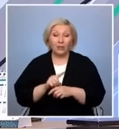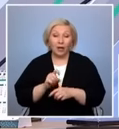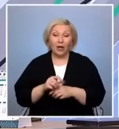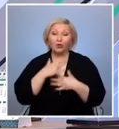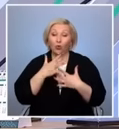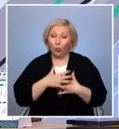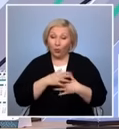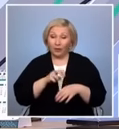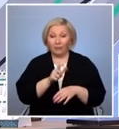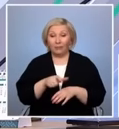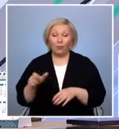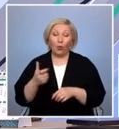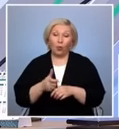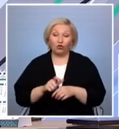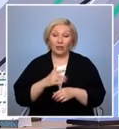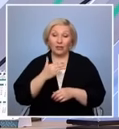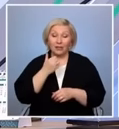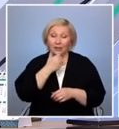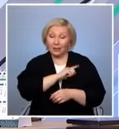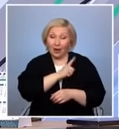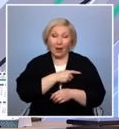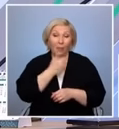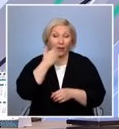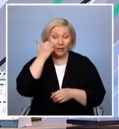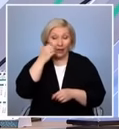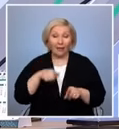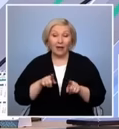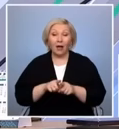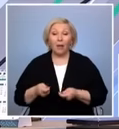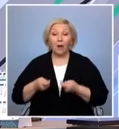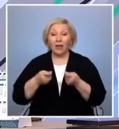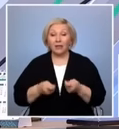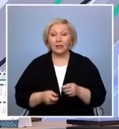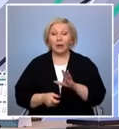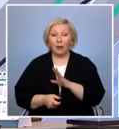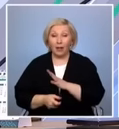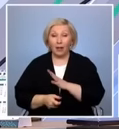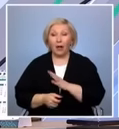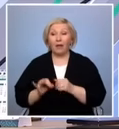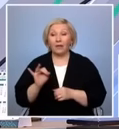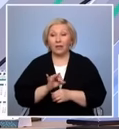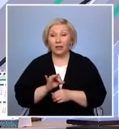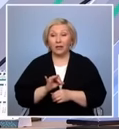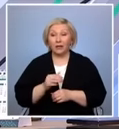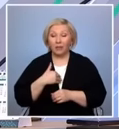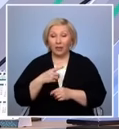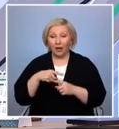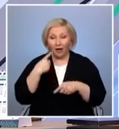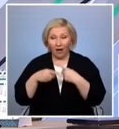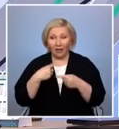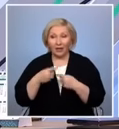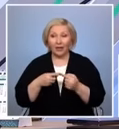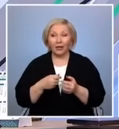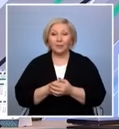ними прыгуны в последние вагоны уходящего поезда команды «Х». Ни одного лжеца или мерзавца,